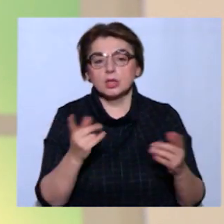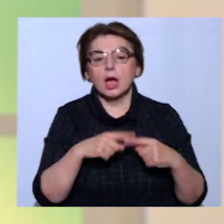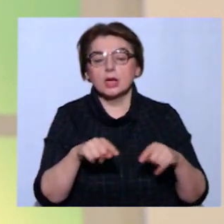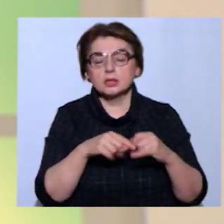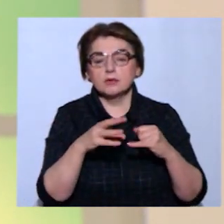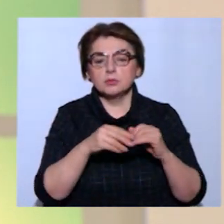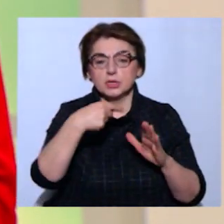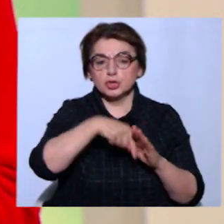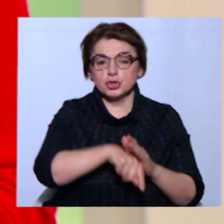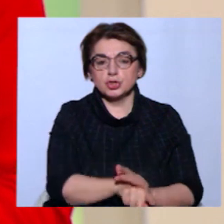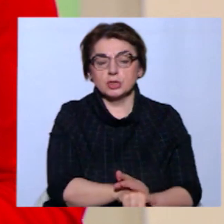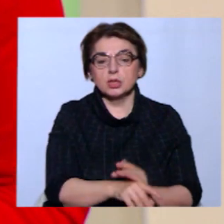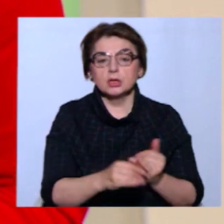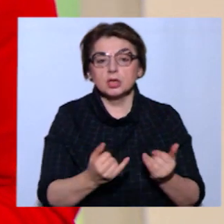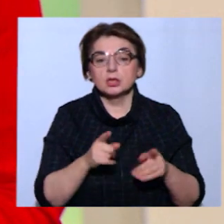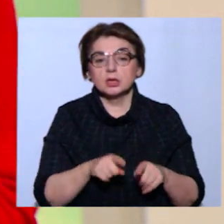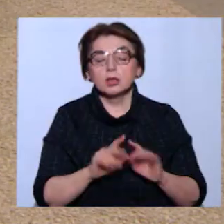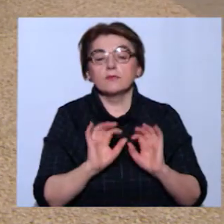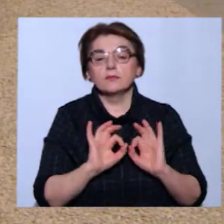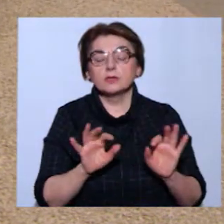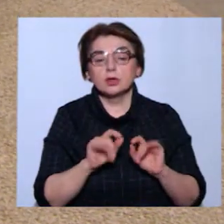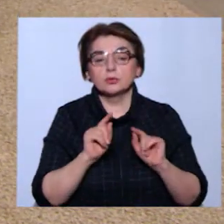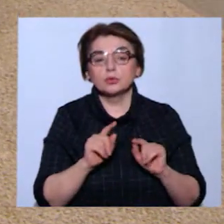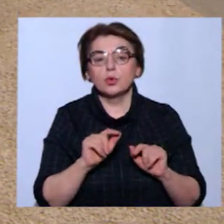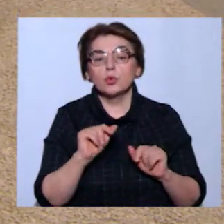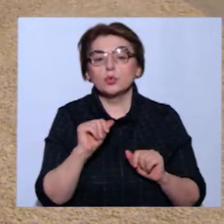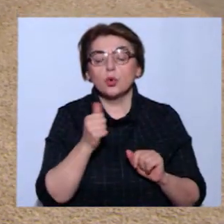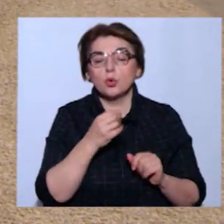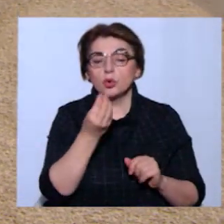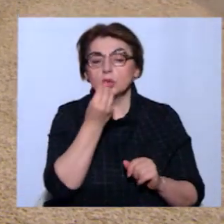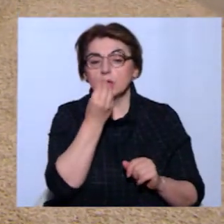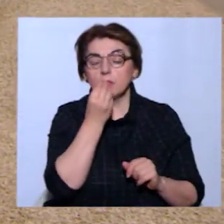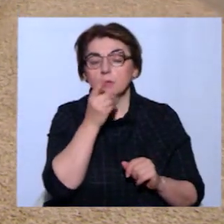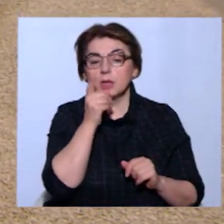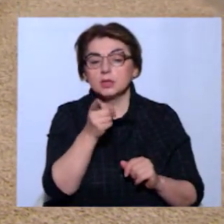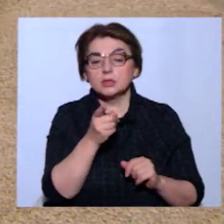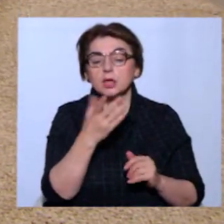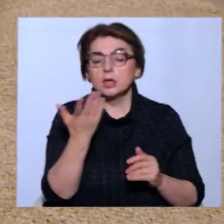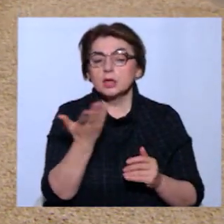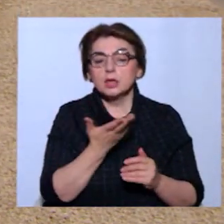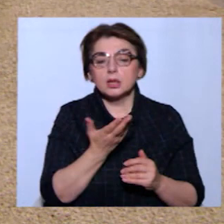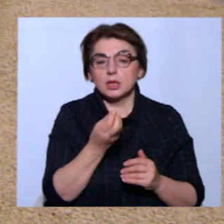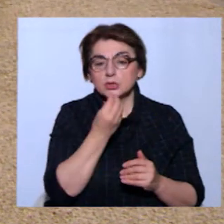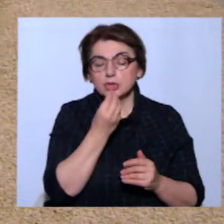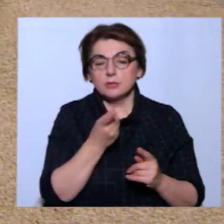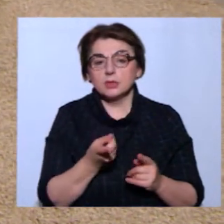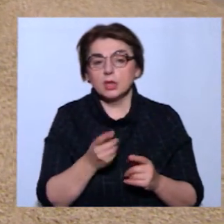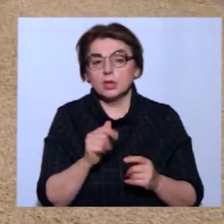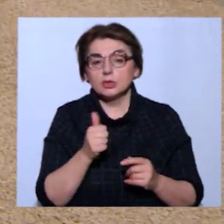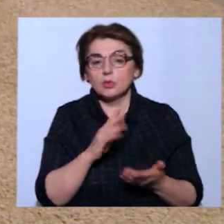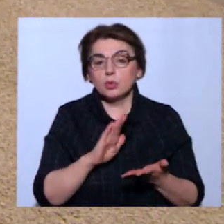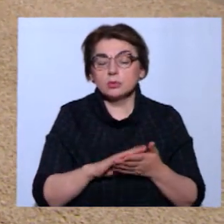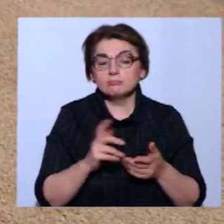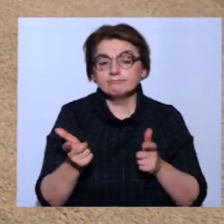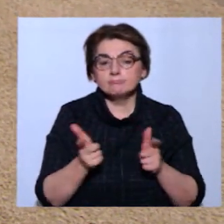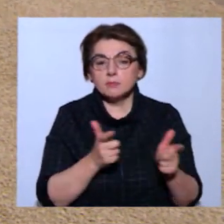ნიადაგშიც. დღეს კი ჩვენ ვისაუბრებთ იმაზე, თუ როგორ იკვებებიან ძუძუმწოვრები, რით იკვებებიან ისინი და როგორ